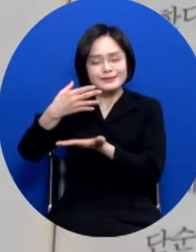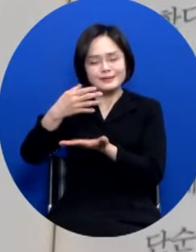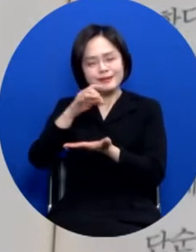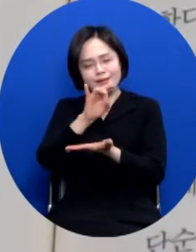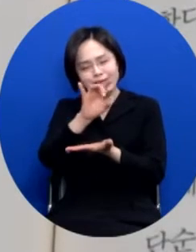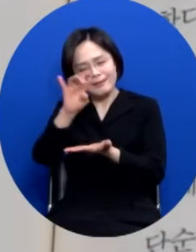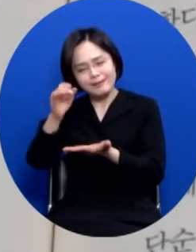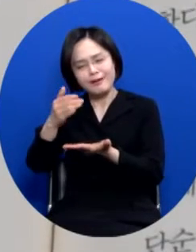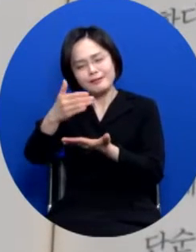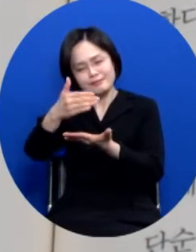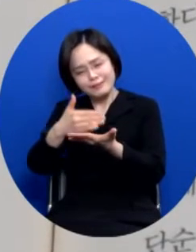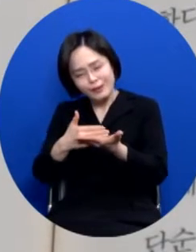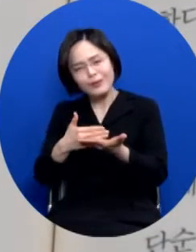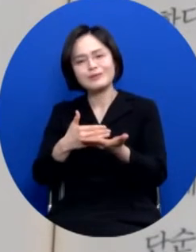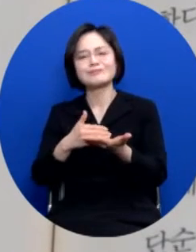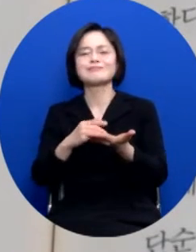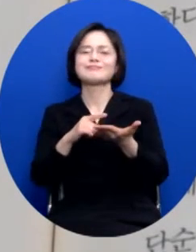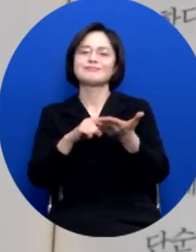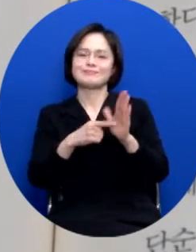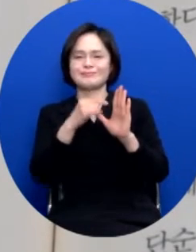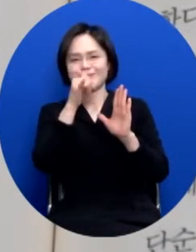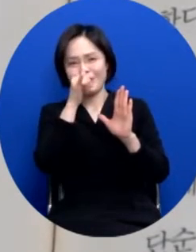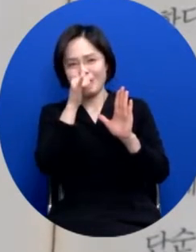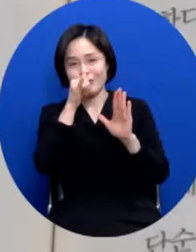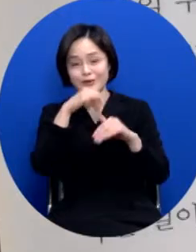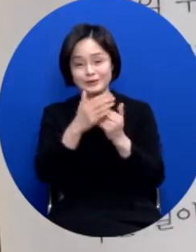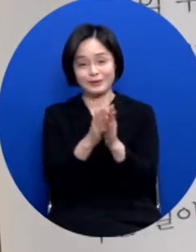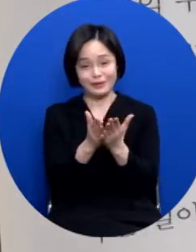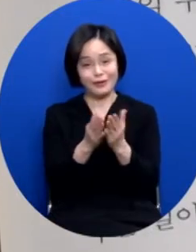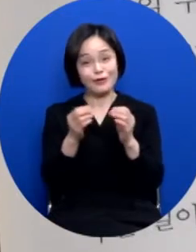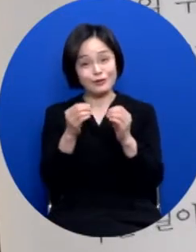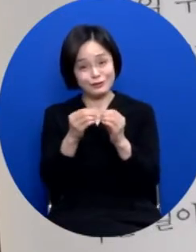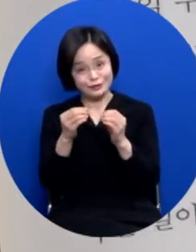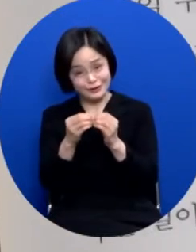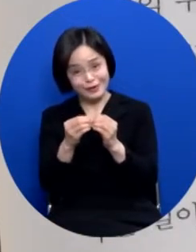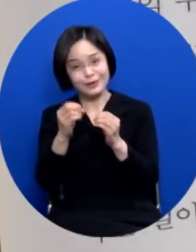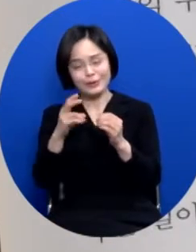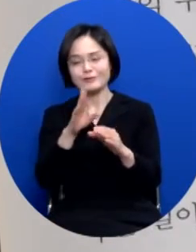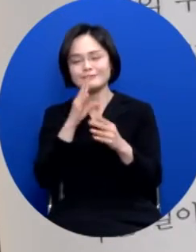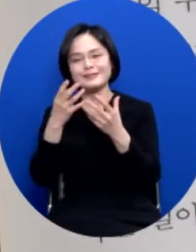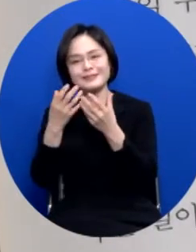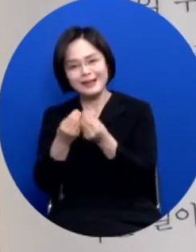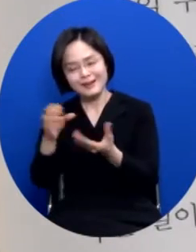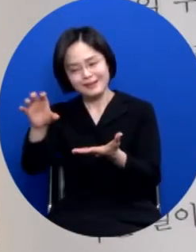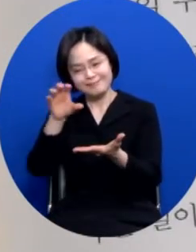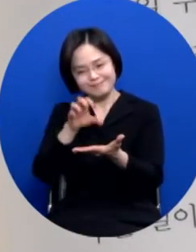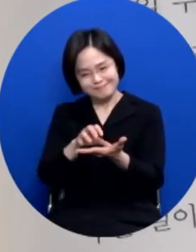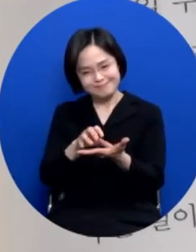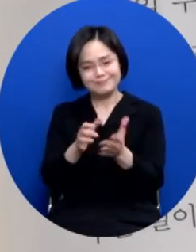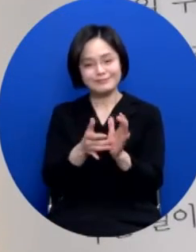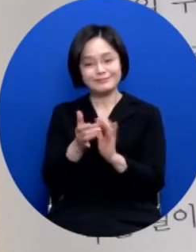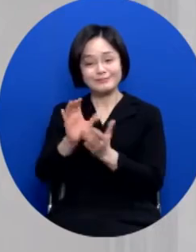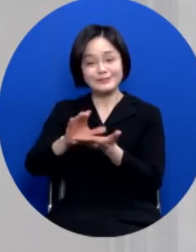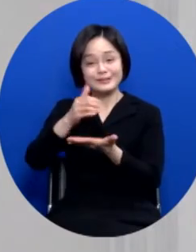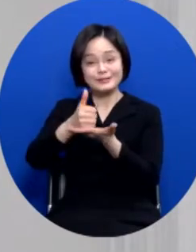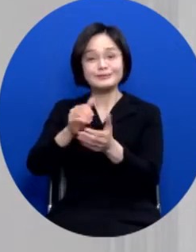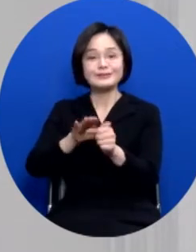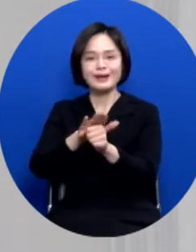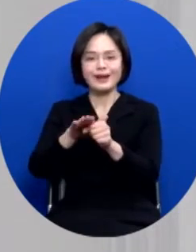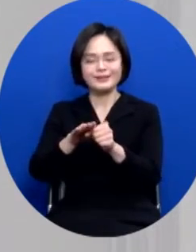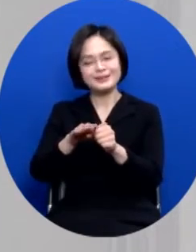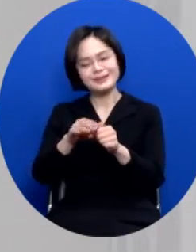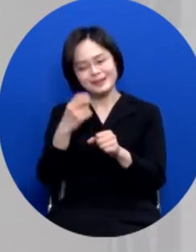짚어줍니다. 이어 성경 구절과 실제 사례를 통해 드러난 예수 그리스도의 사랑을 탐구하며